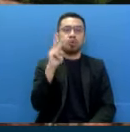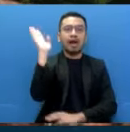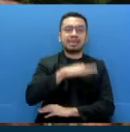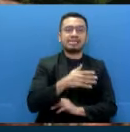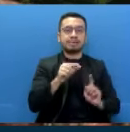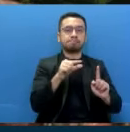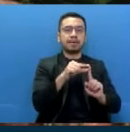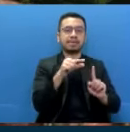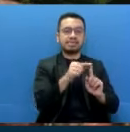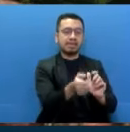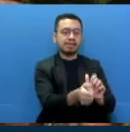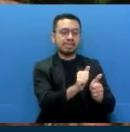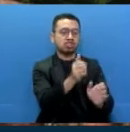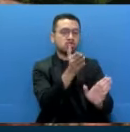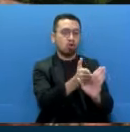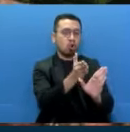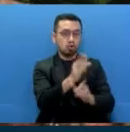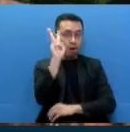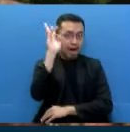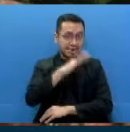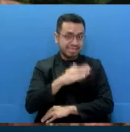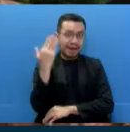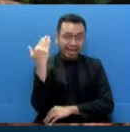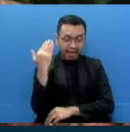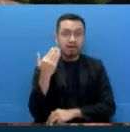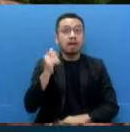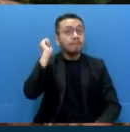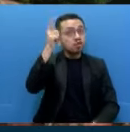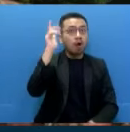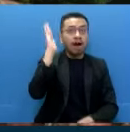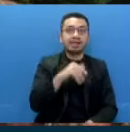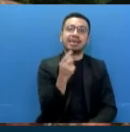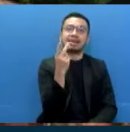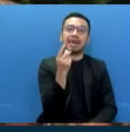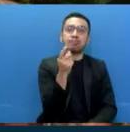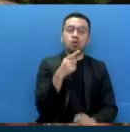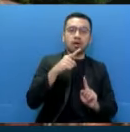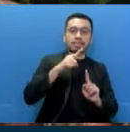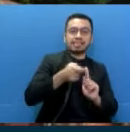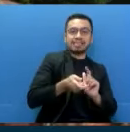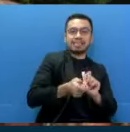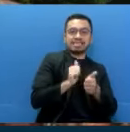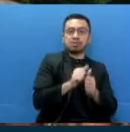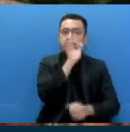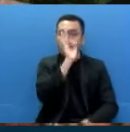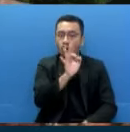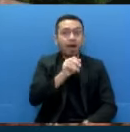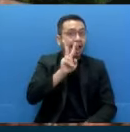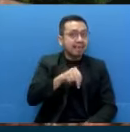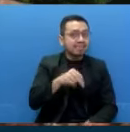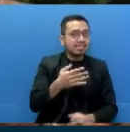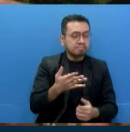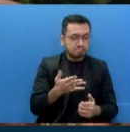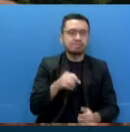EE katanya hari Rabu tanggal 12 Juni ini tes kebohongan akan dilakukan juga terhadap penyidik kepada PGI